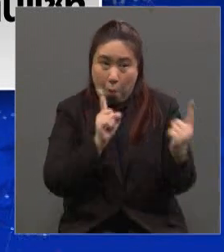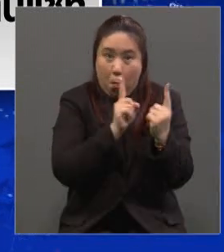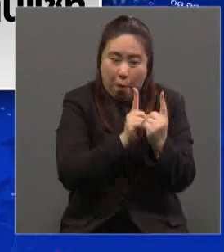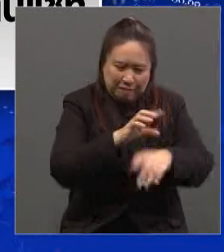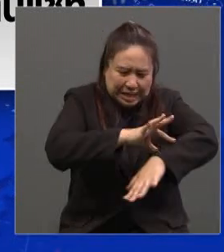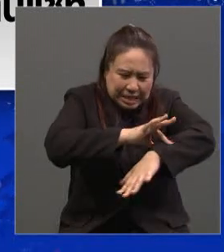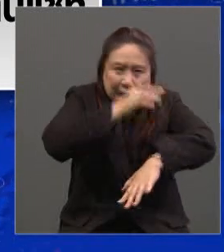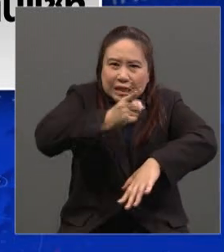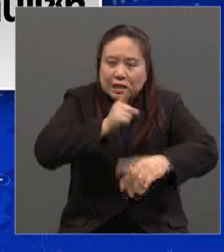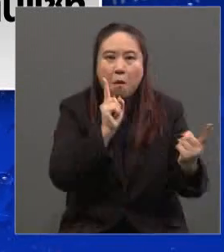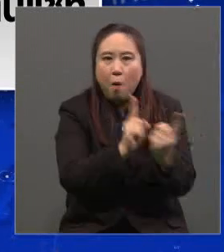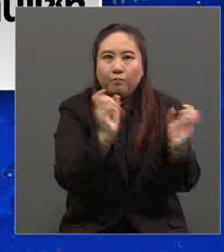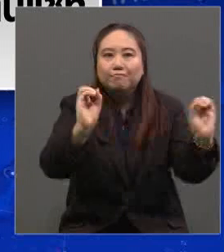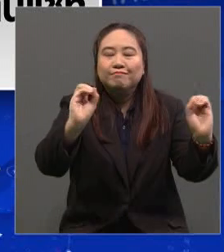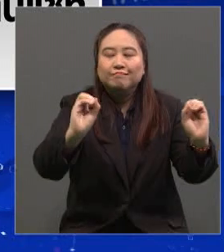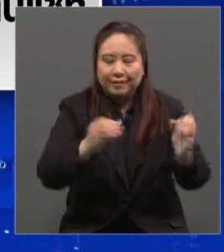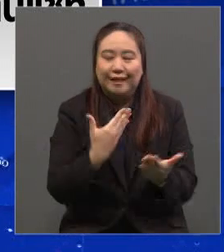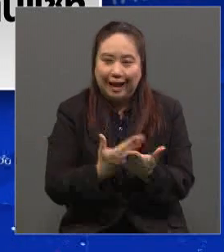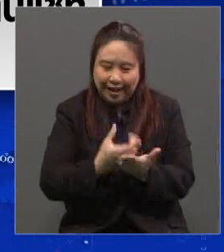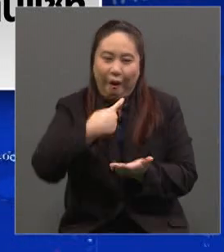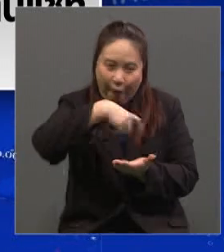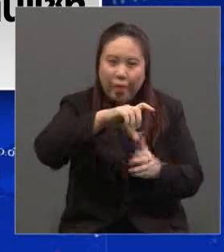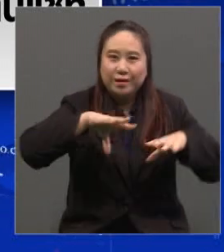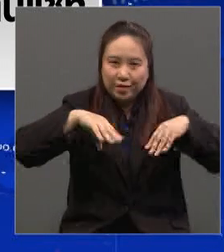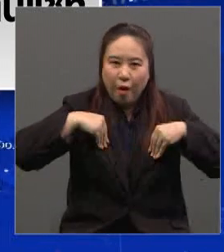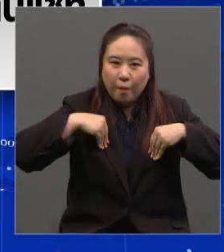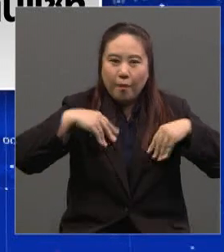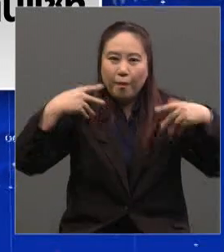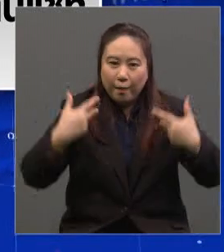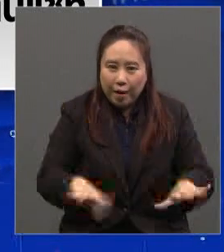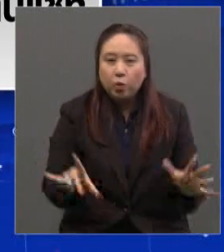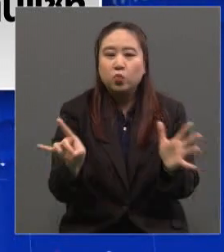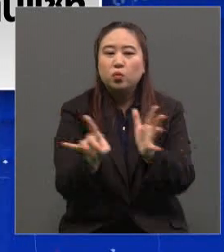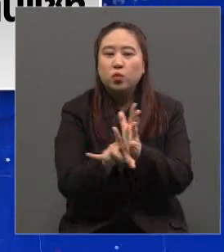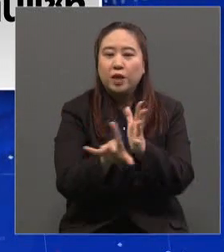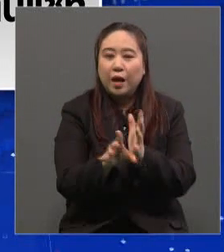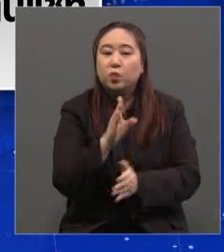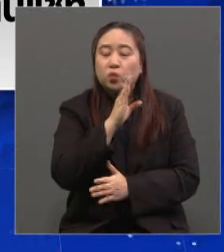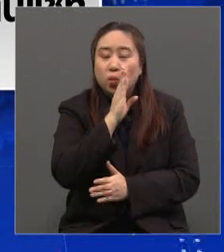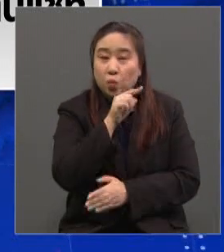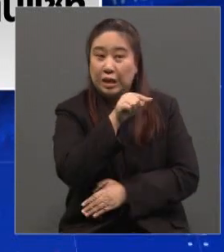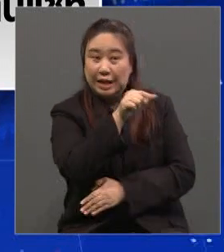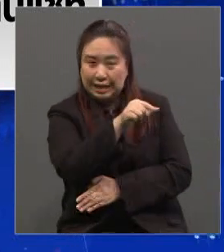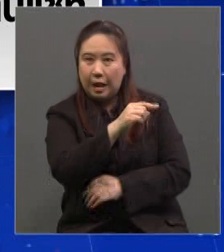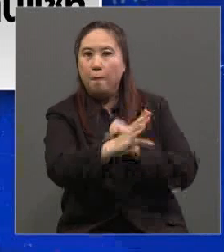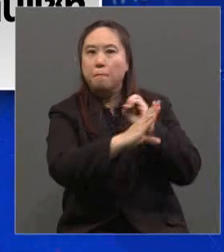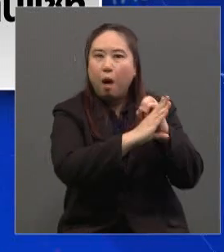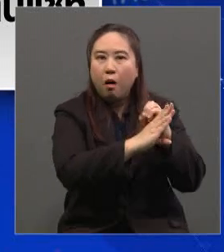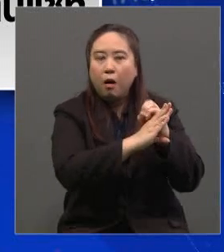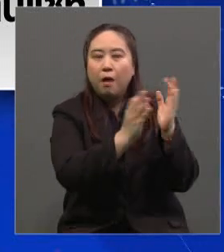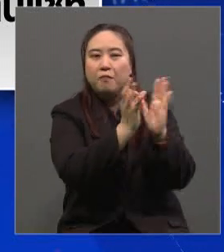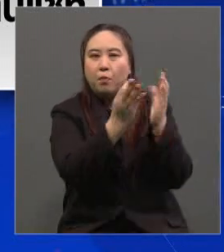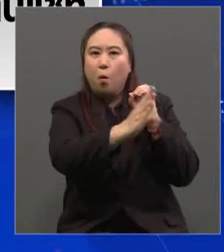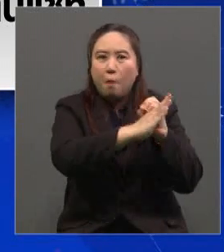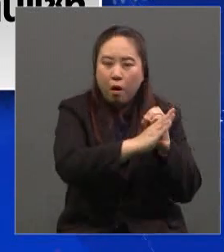เป็นๆ เลยกันสักครั้งหนึ่งแต่ก็ยอมโอนเงินนะแล้วก็สุดท้ายค่ะเมื่อช่องทางการสื่อสารทางโซเชียลที่ใช้ติดต่อกันถูกระงับหรือ